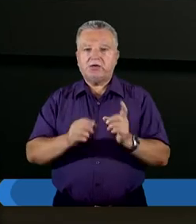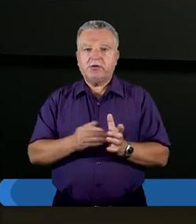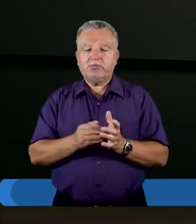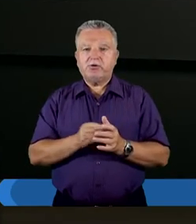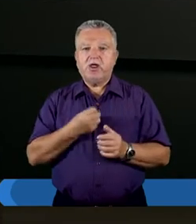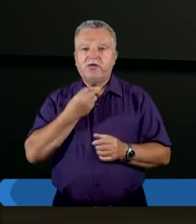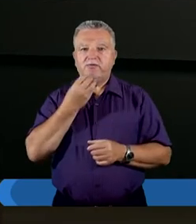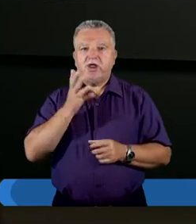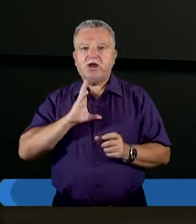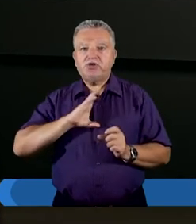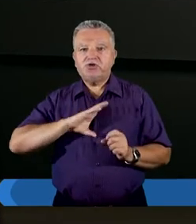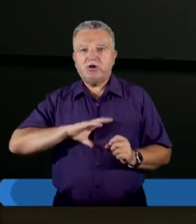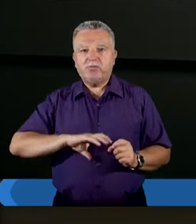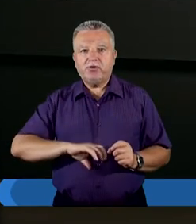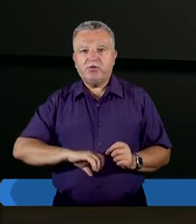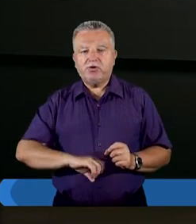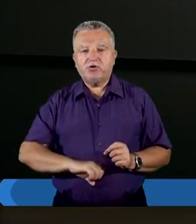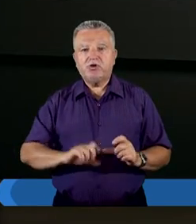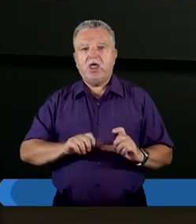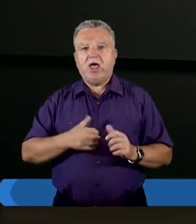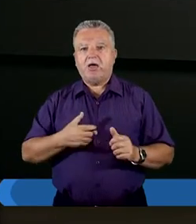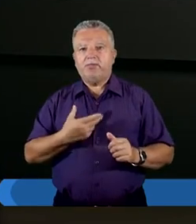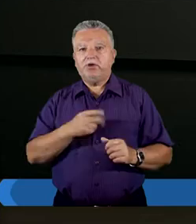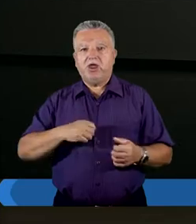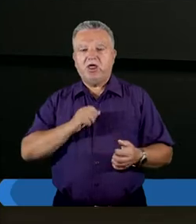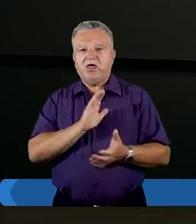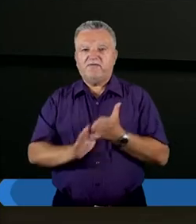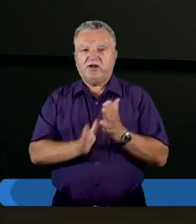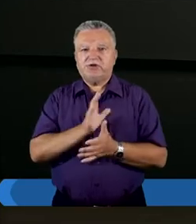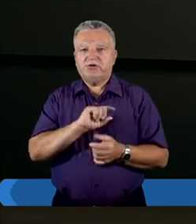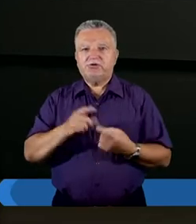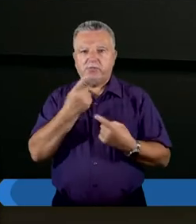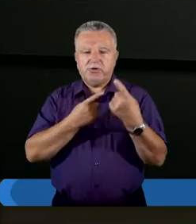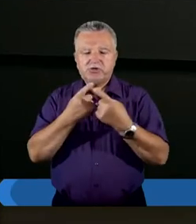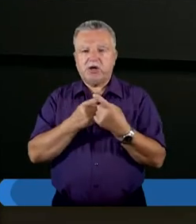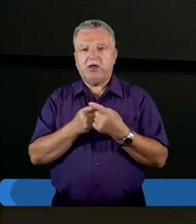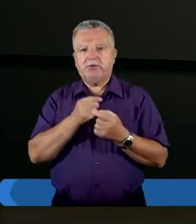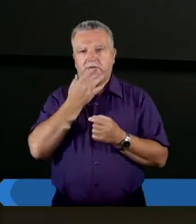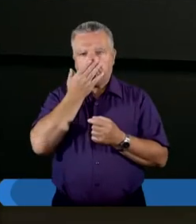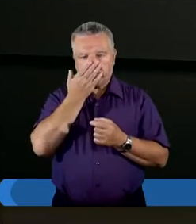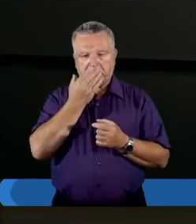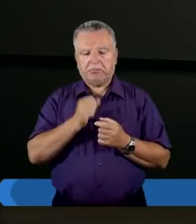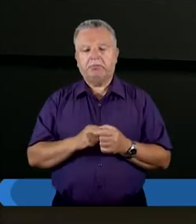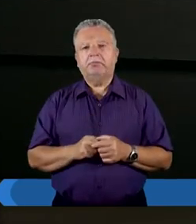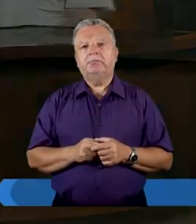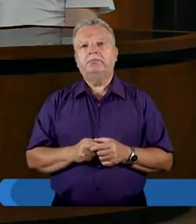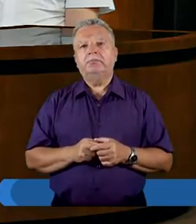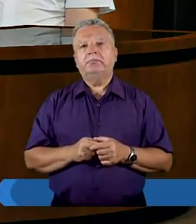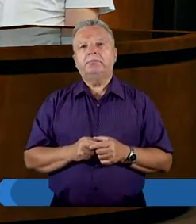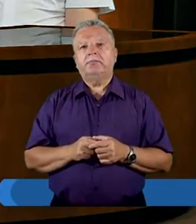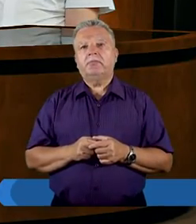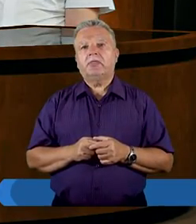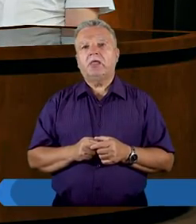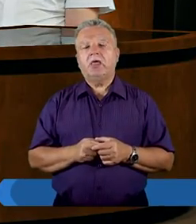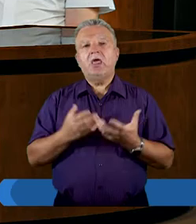żeby nie poddać się i nie bić się z różnymi myślami, które sprawią, że stracę pokój w sercu, a rozwiązania i tak nie znajdę.